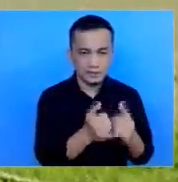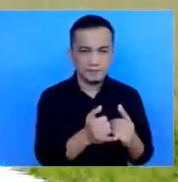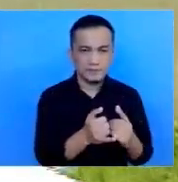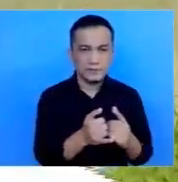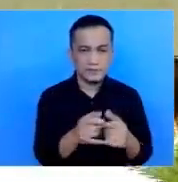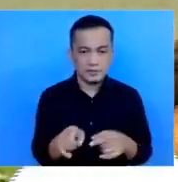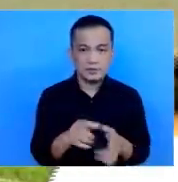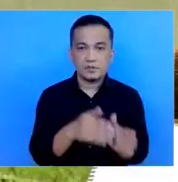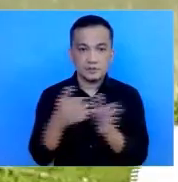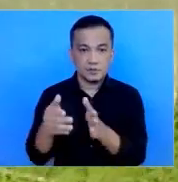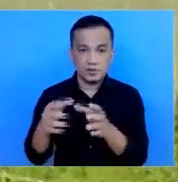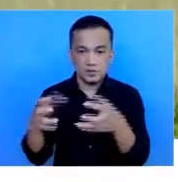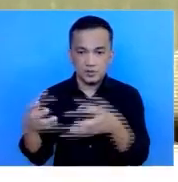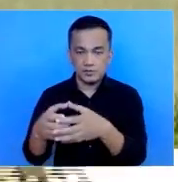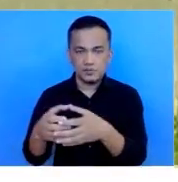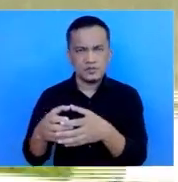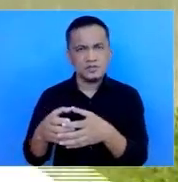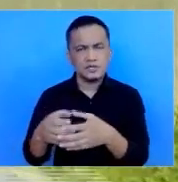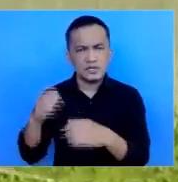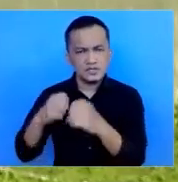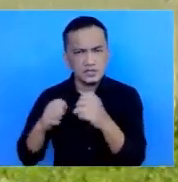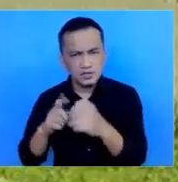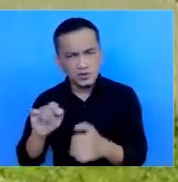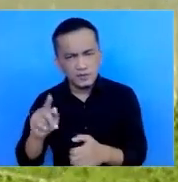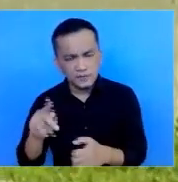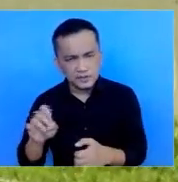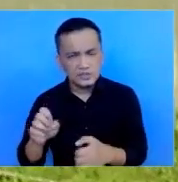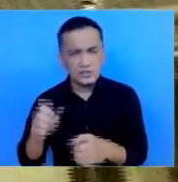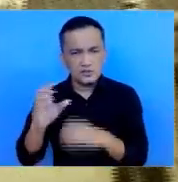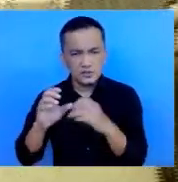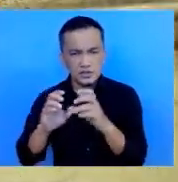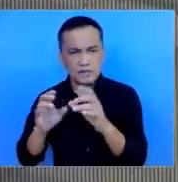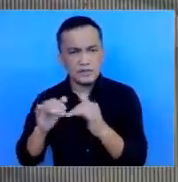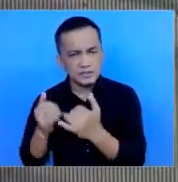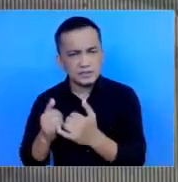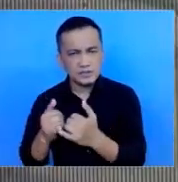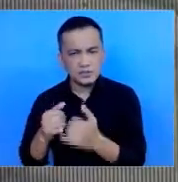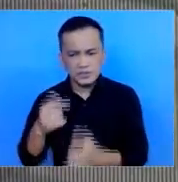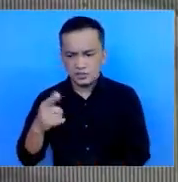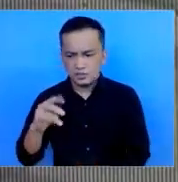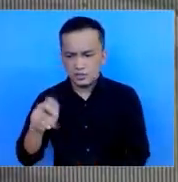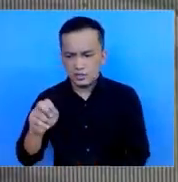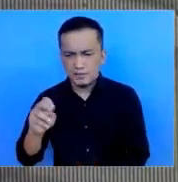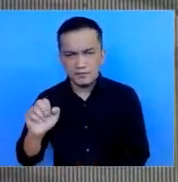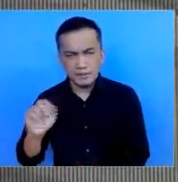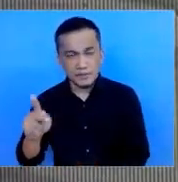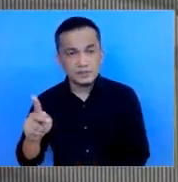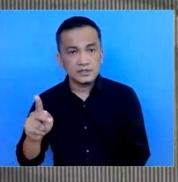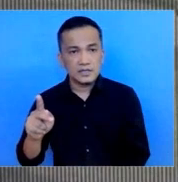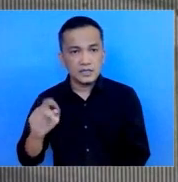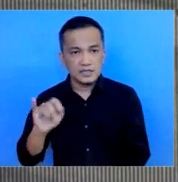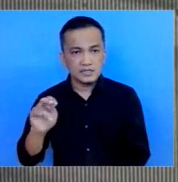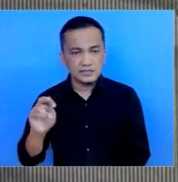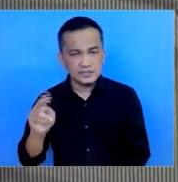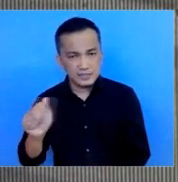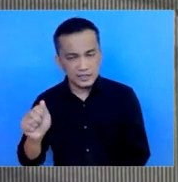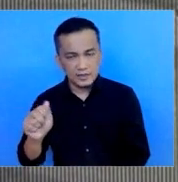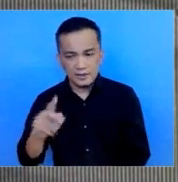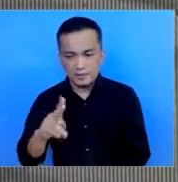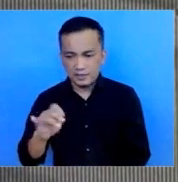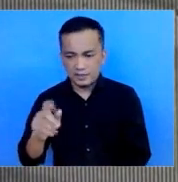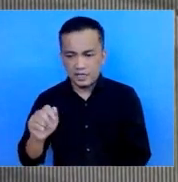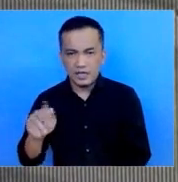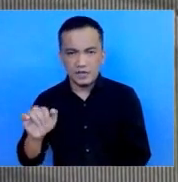ng mga kumpanyang Lotte Engineering and Construction Company, Gullermark Aguirre Sanayi Insa at Betaahut, at ng